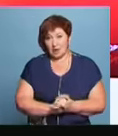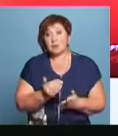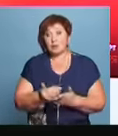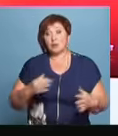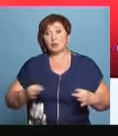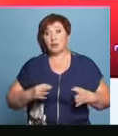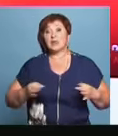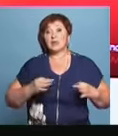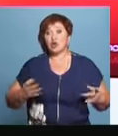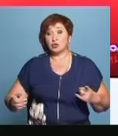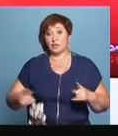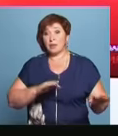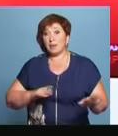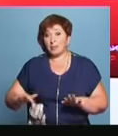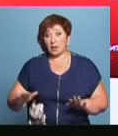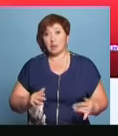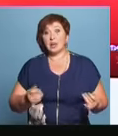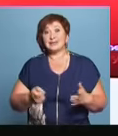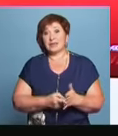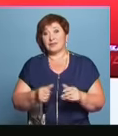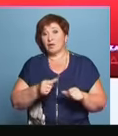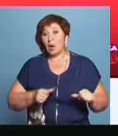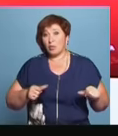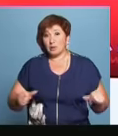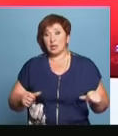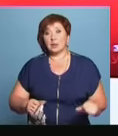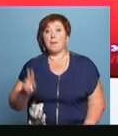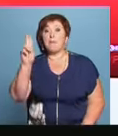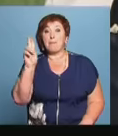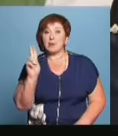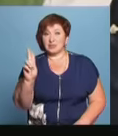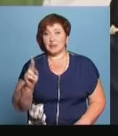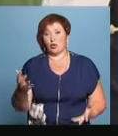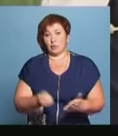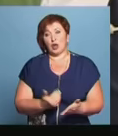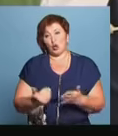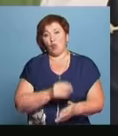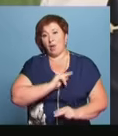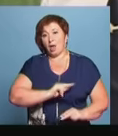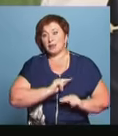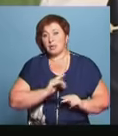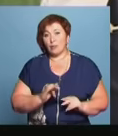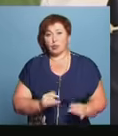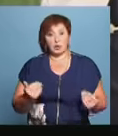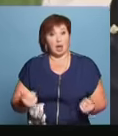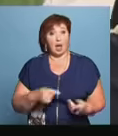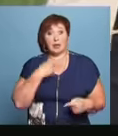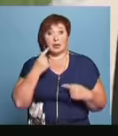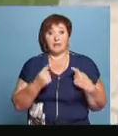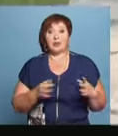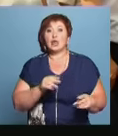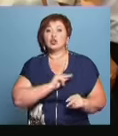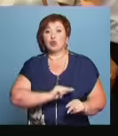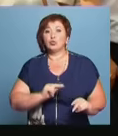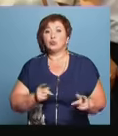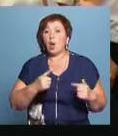праздника на торжественном мероприятии Следственного комитета присягу приняли новые сотрудники. Руководитель региона поздравил представителей республиканского